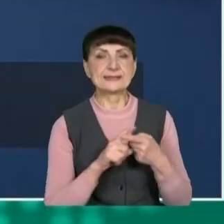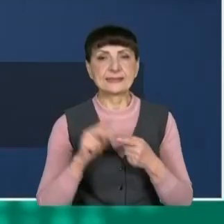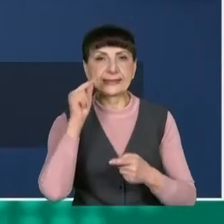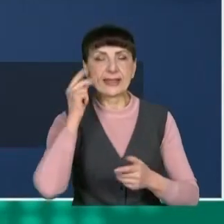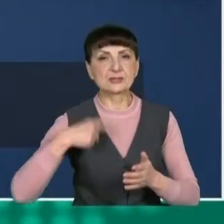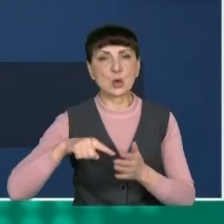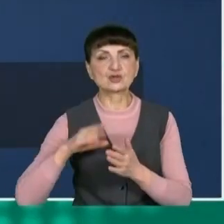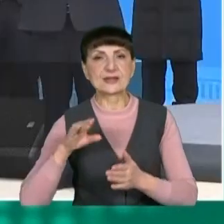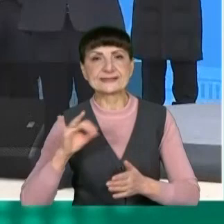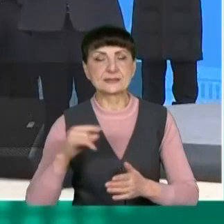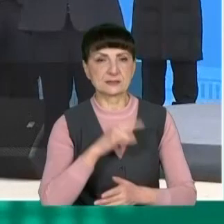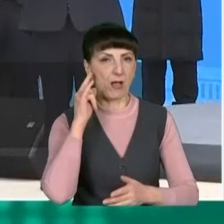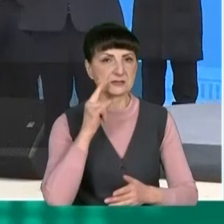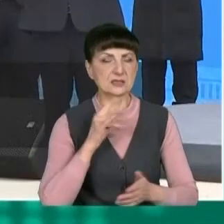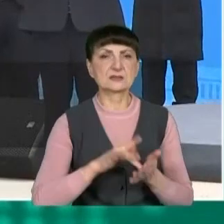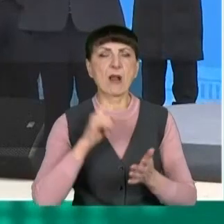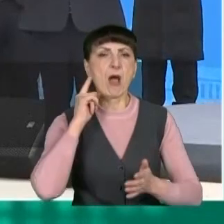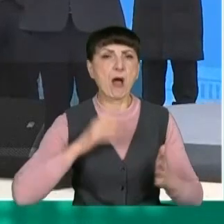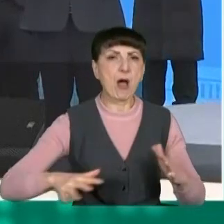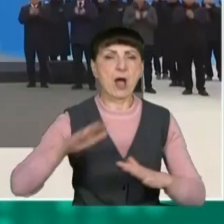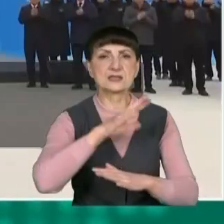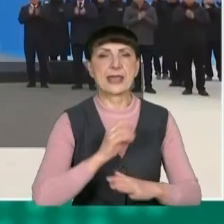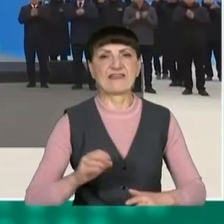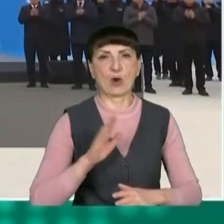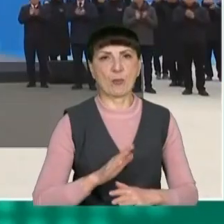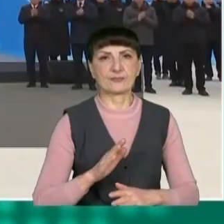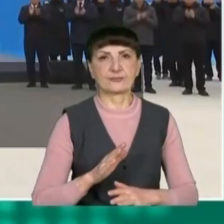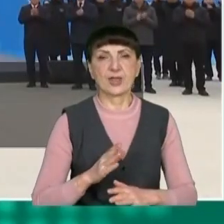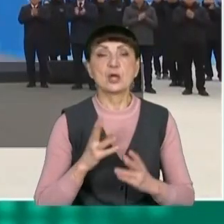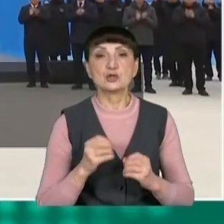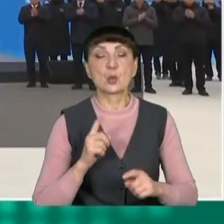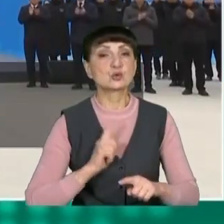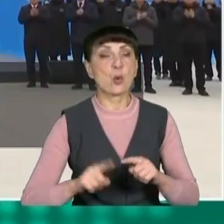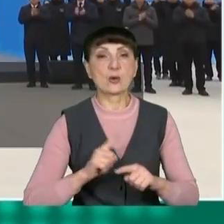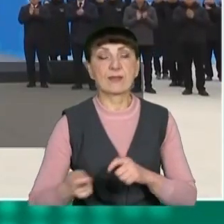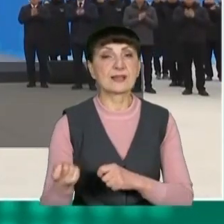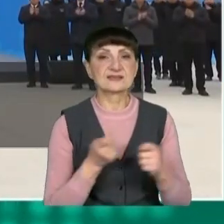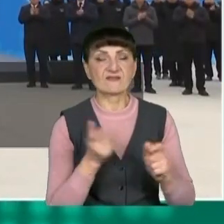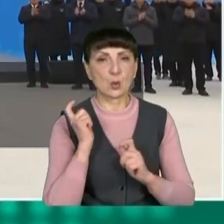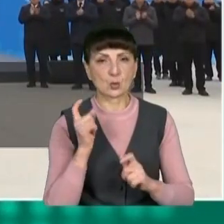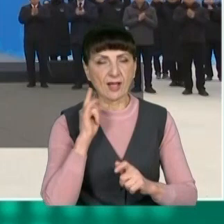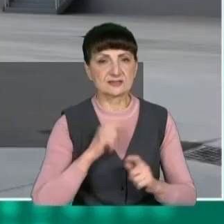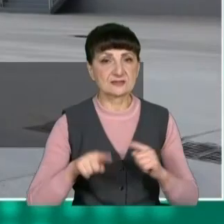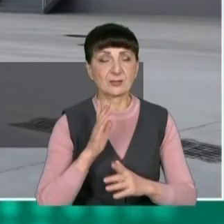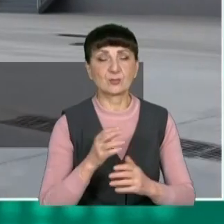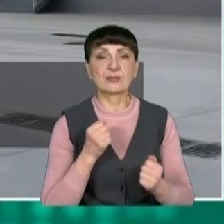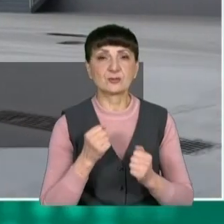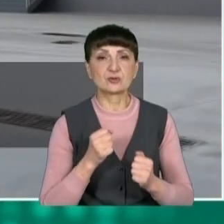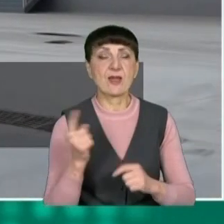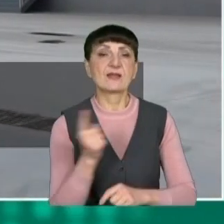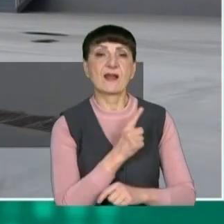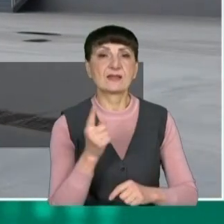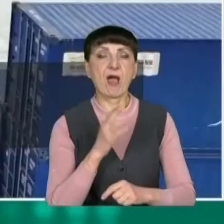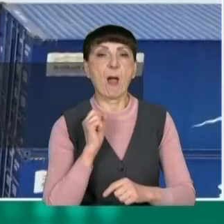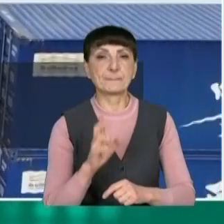город Шэньси с Казахстаном, Центральной Азией и с Европой. Кроме ускоренной доставки грузов, Казахстан станет надежным транзитным